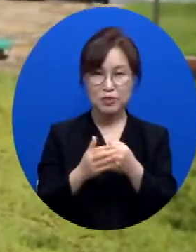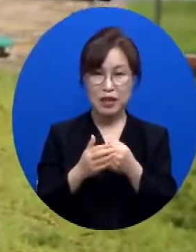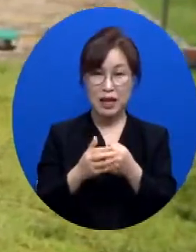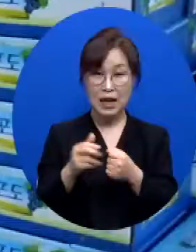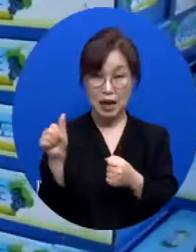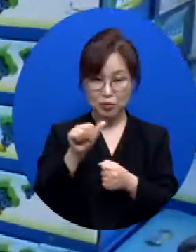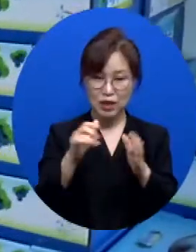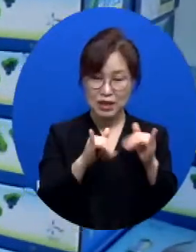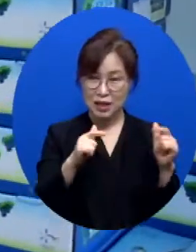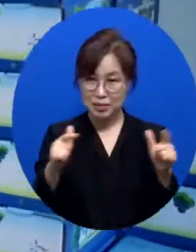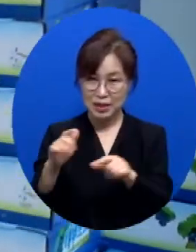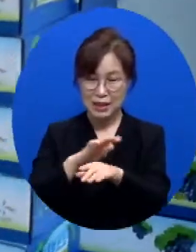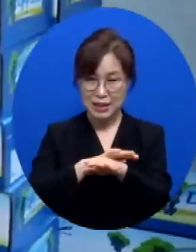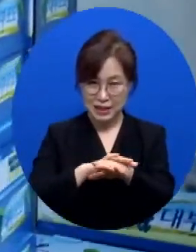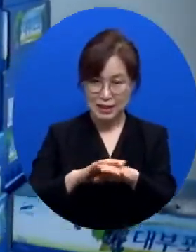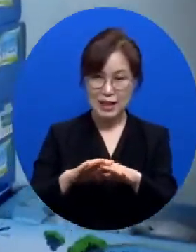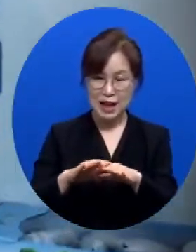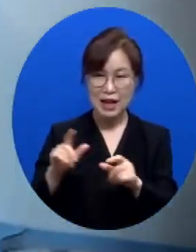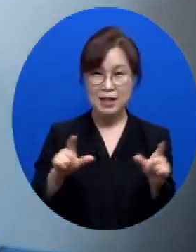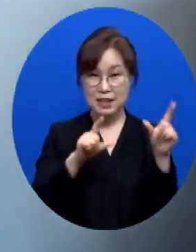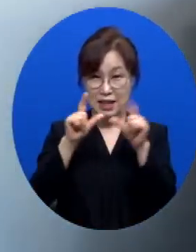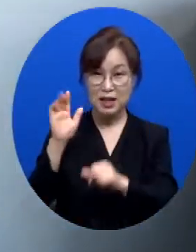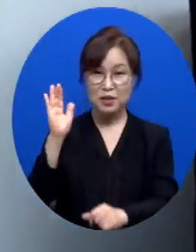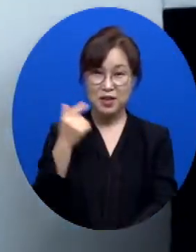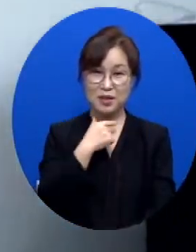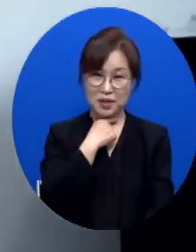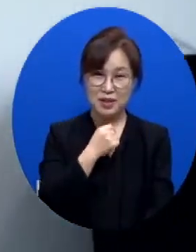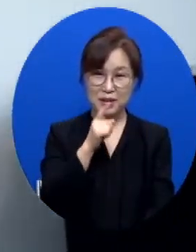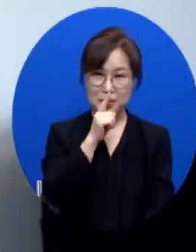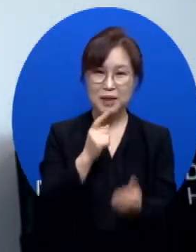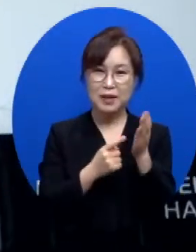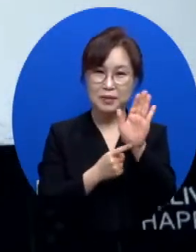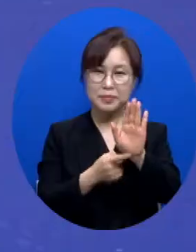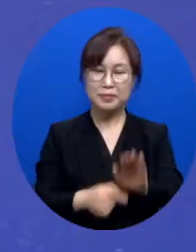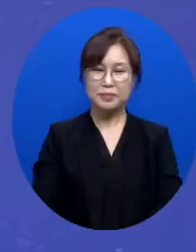잘 정착해서 살아가길 소망한다고 전했습니다.